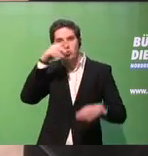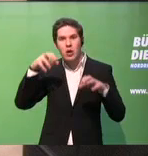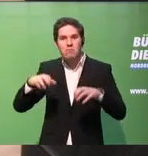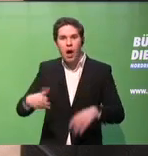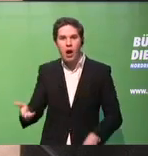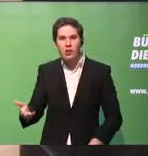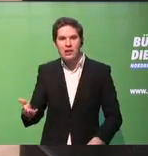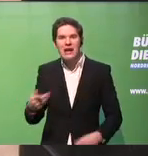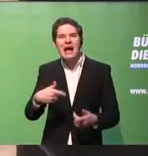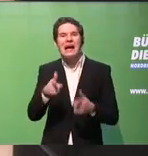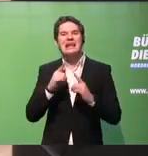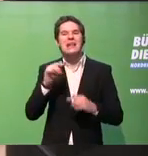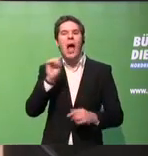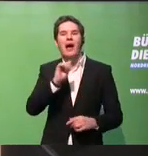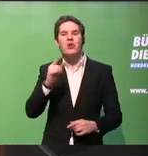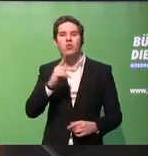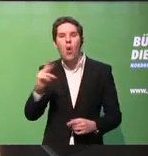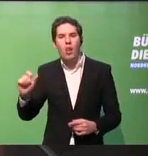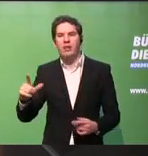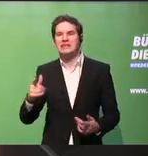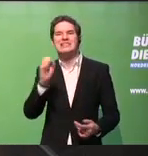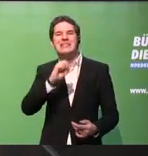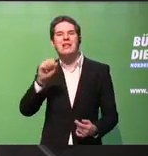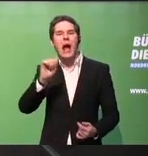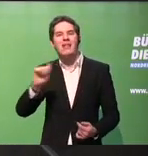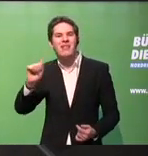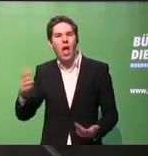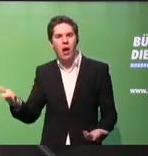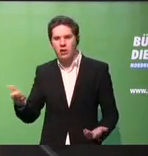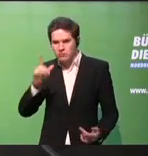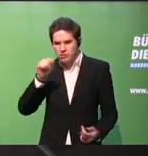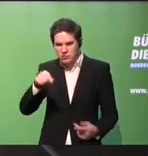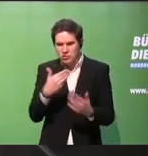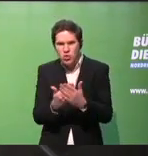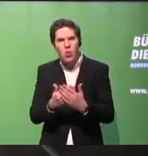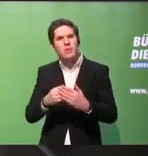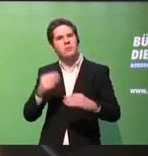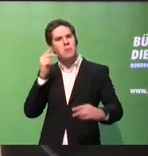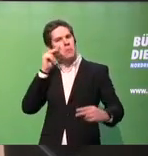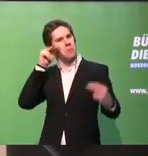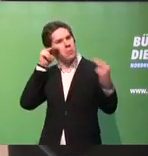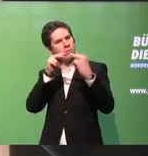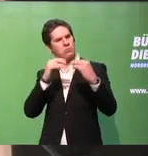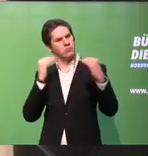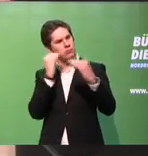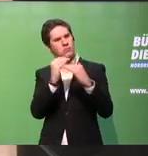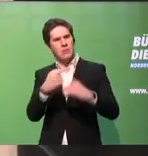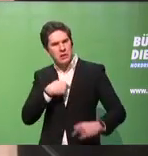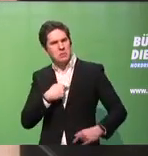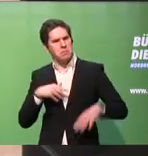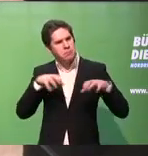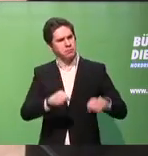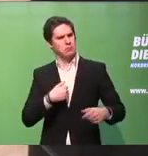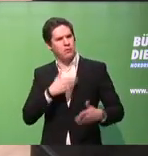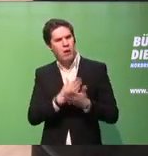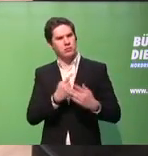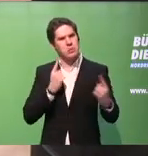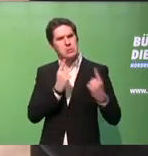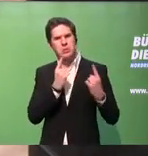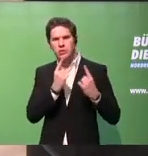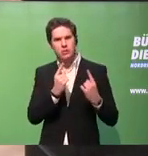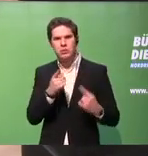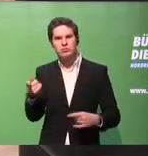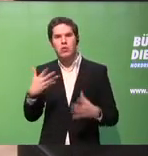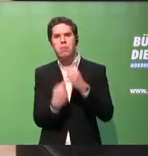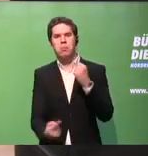Crédit Agricole, mit Santander auf Augenhöhe wirklich sich durchzusetzen. Da kann Europa dafür sorgen, dass die Demokratie